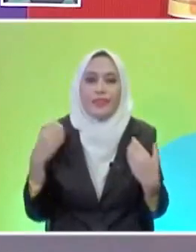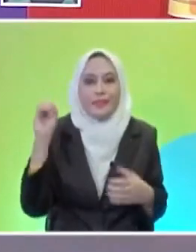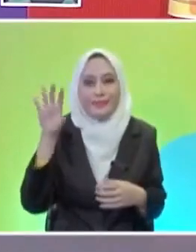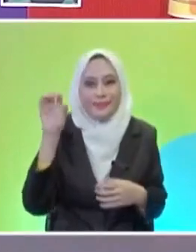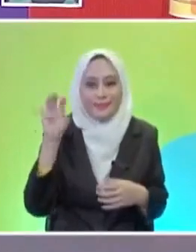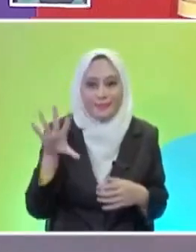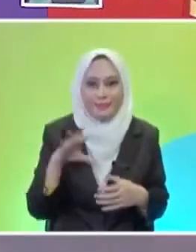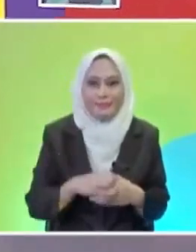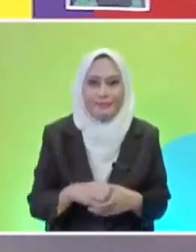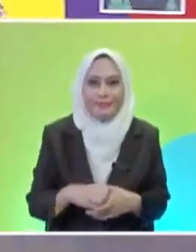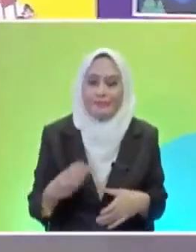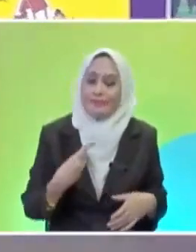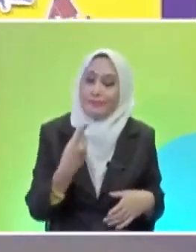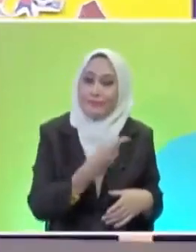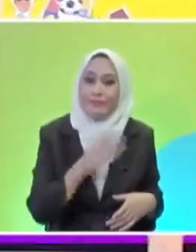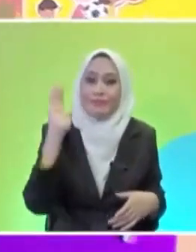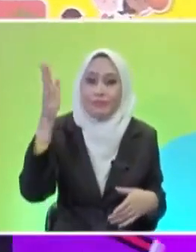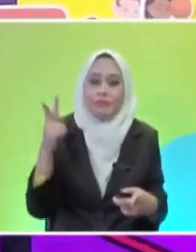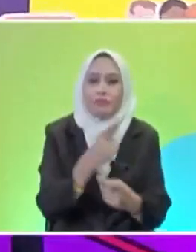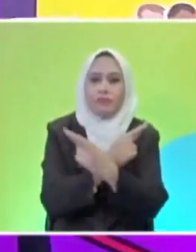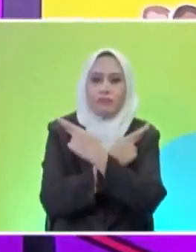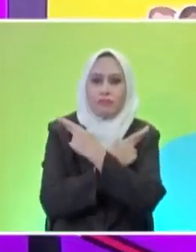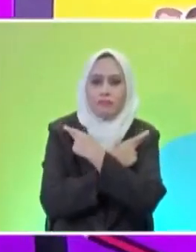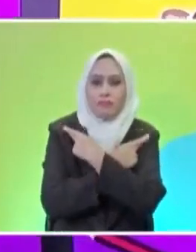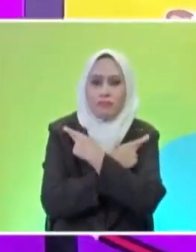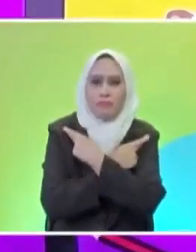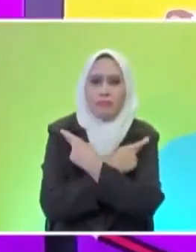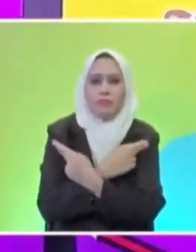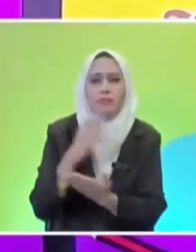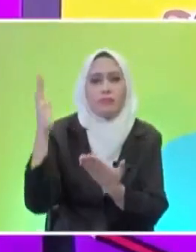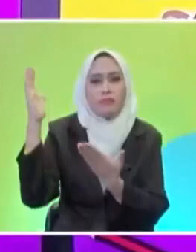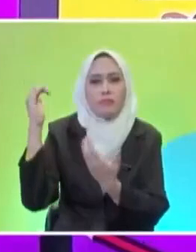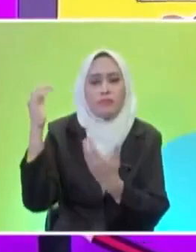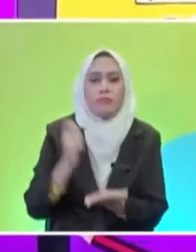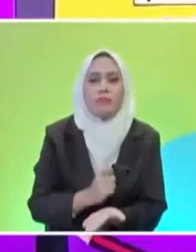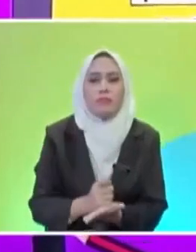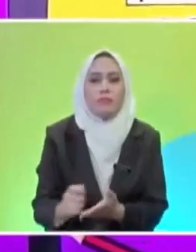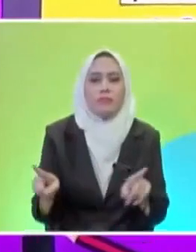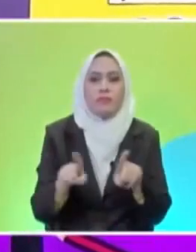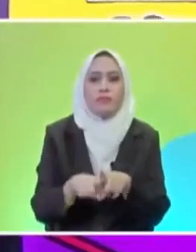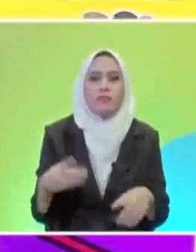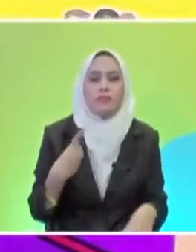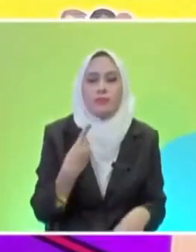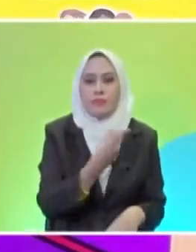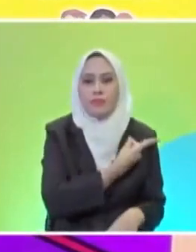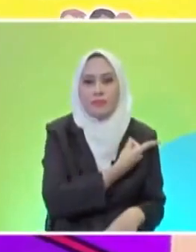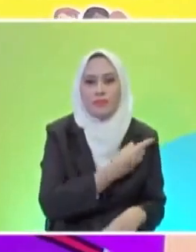ni kan, kita akan berehat sebentar, murid-murid. Pastikan murid-murid jangan ke mana-mana. Terus bersama kami di Didik TV KPM.